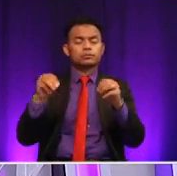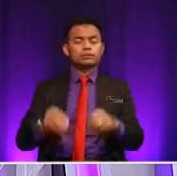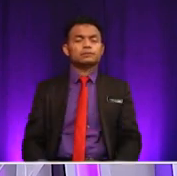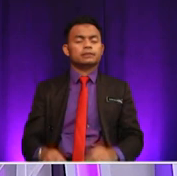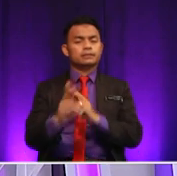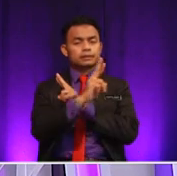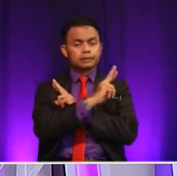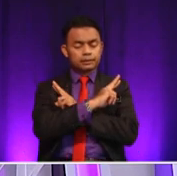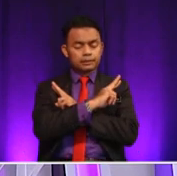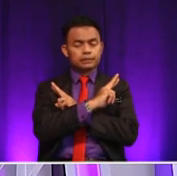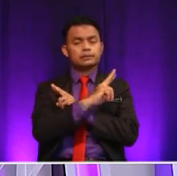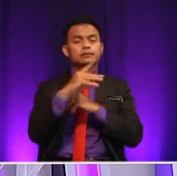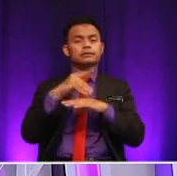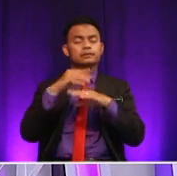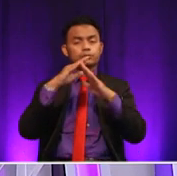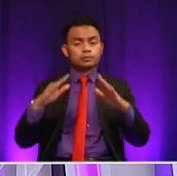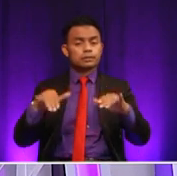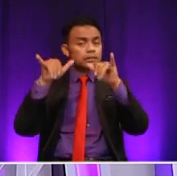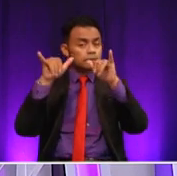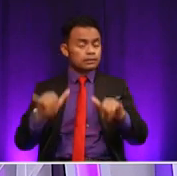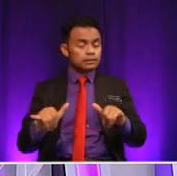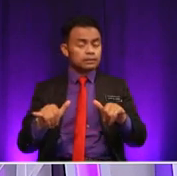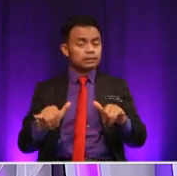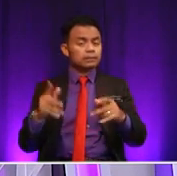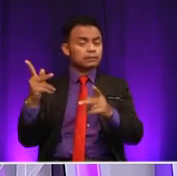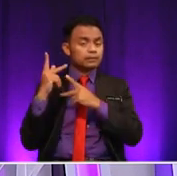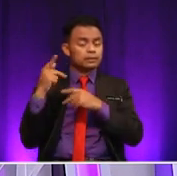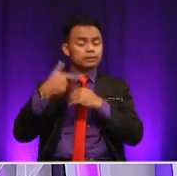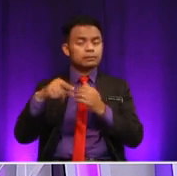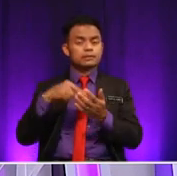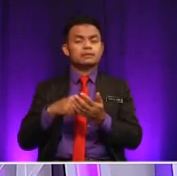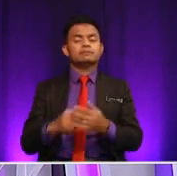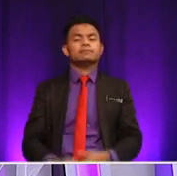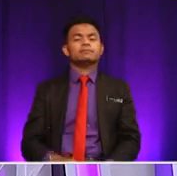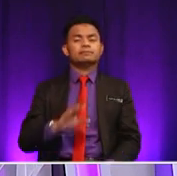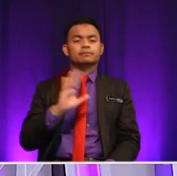bertindak seketika yang di rumah jangan kemana-mana kembali selepas ini di TVN